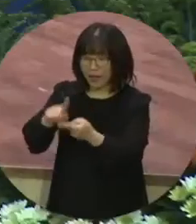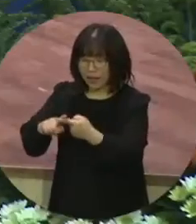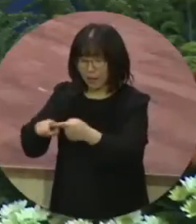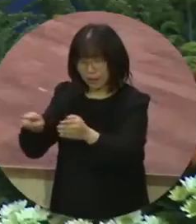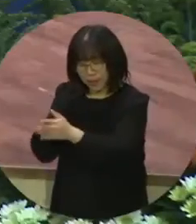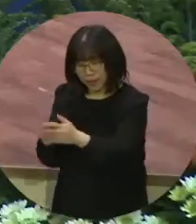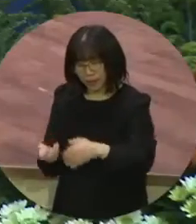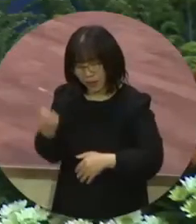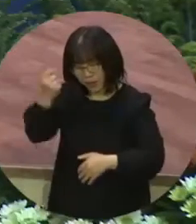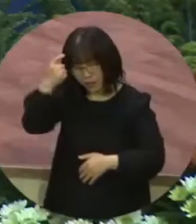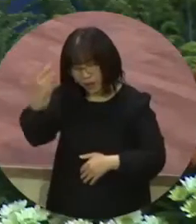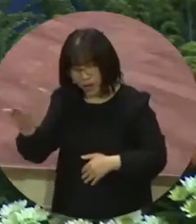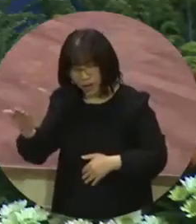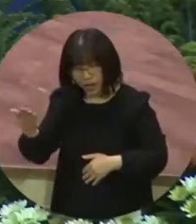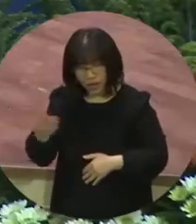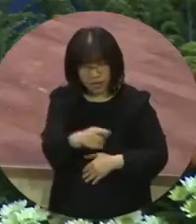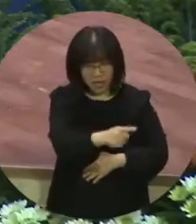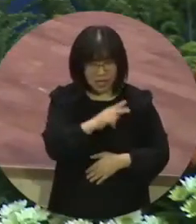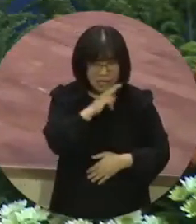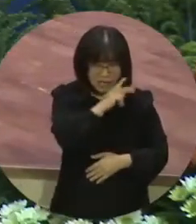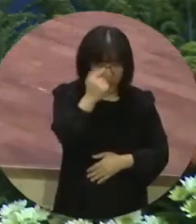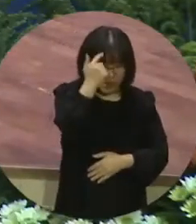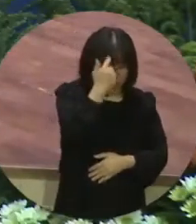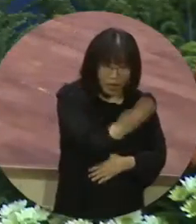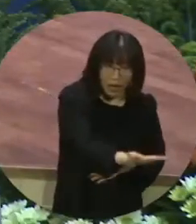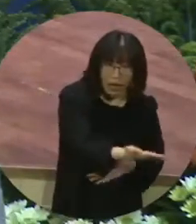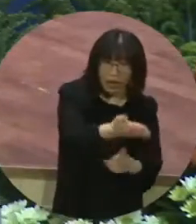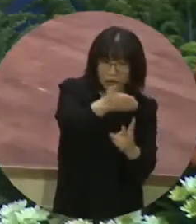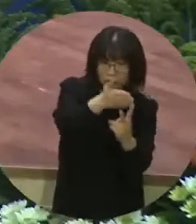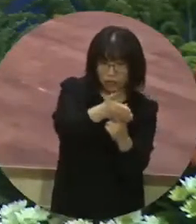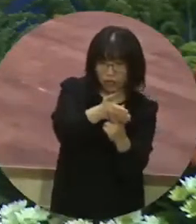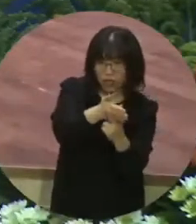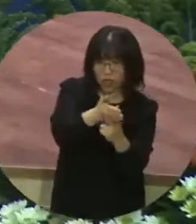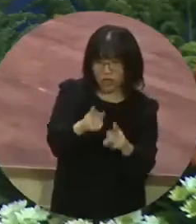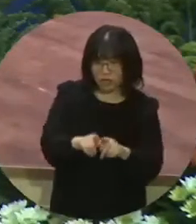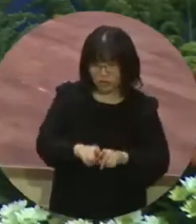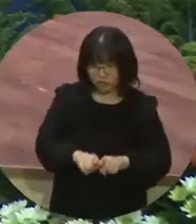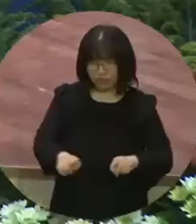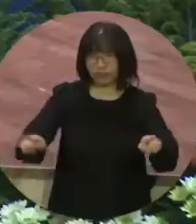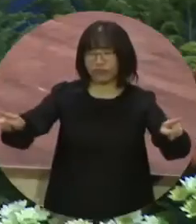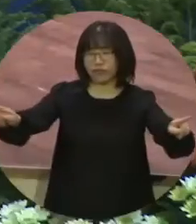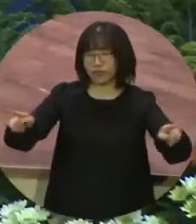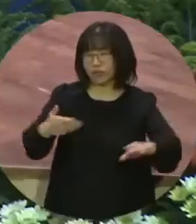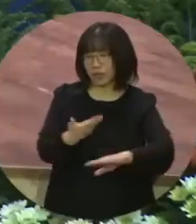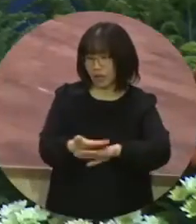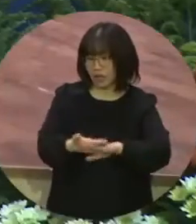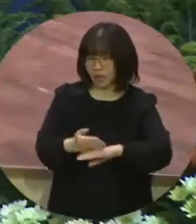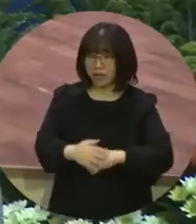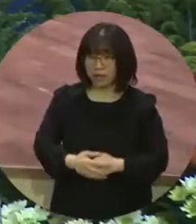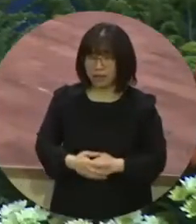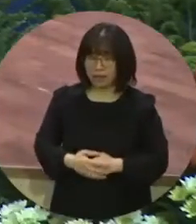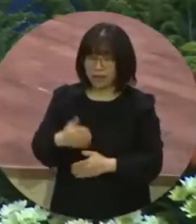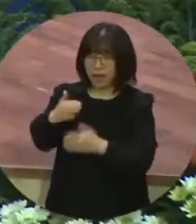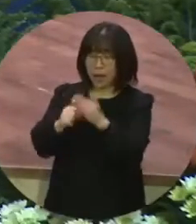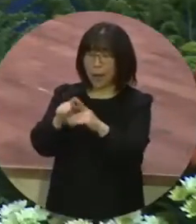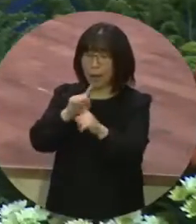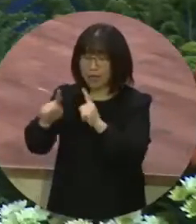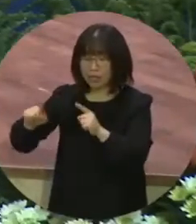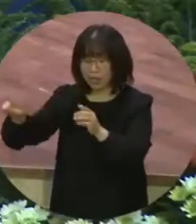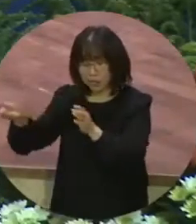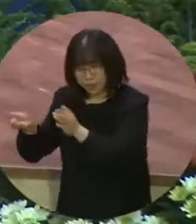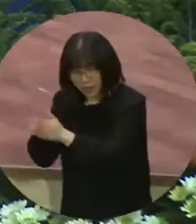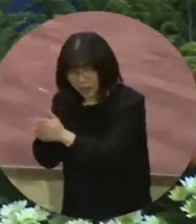있느냐 아니면 불신앙하느냐에 따라서 결과가 기록되어 있습니다. 하나님 말씀 믿은